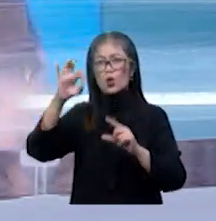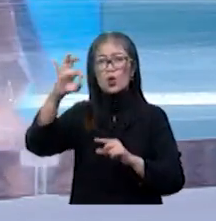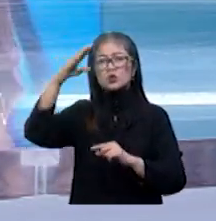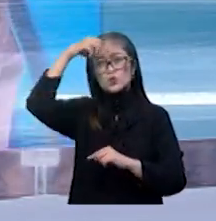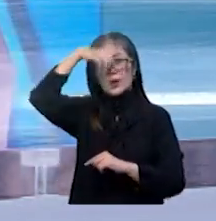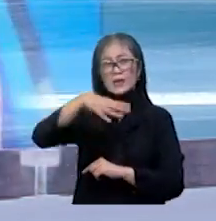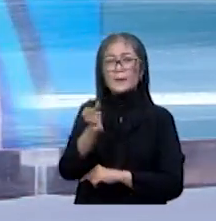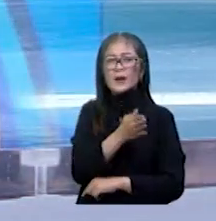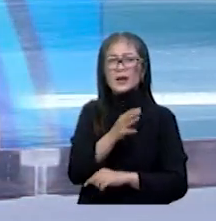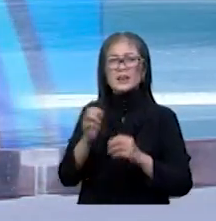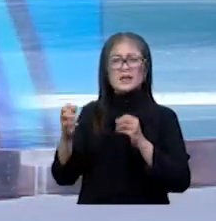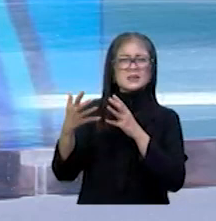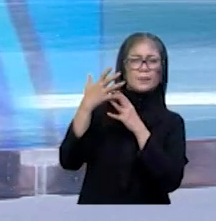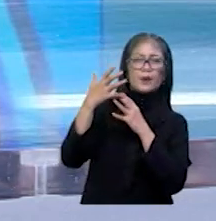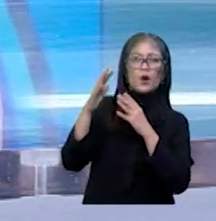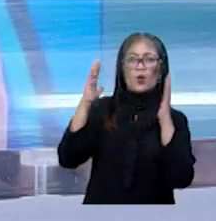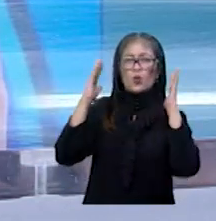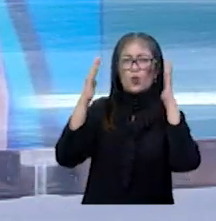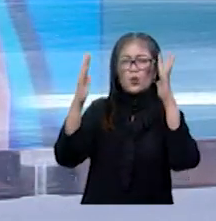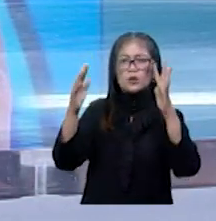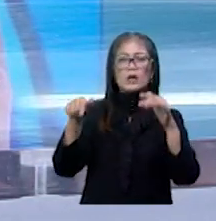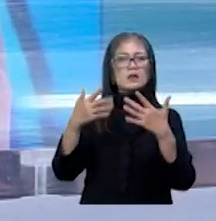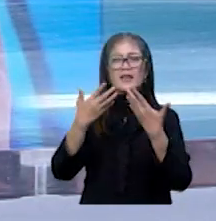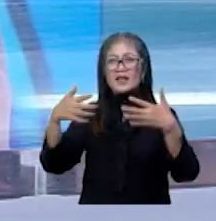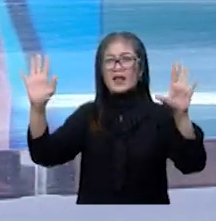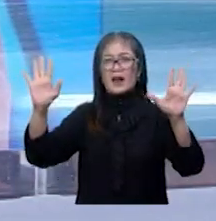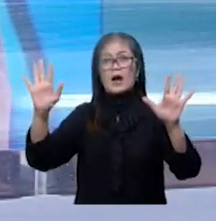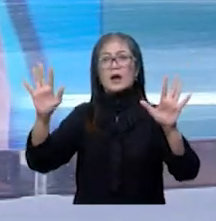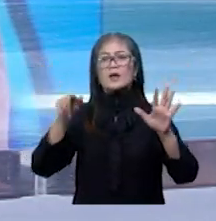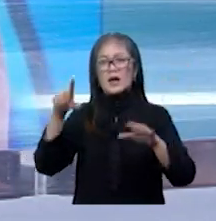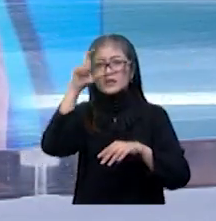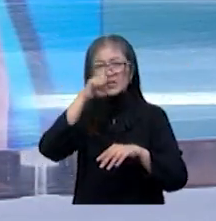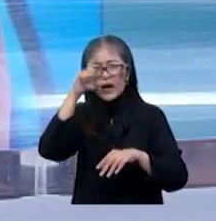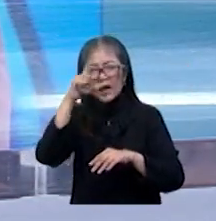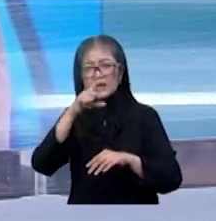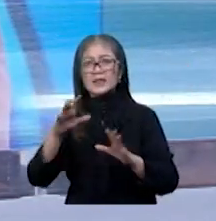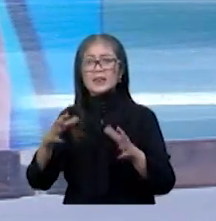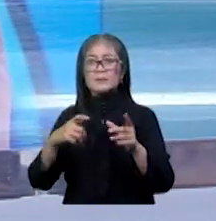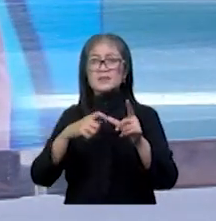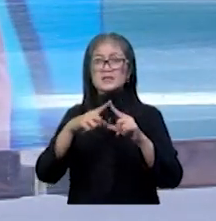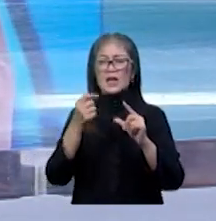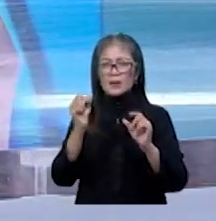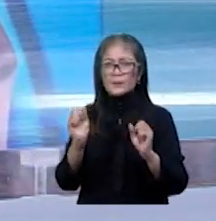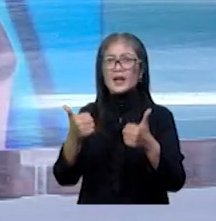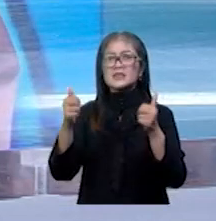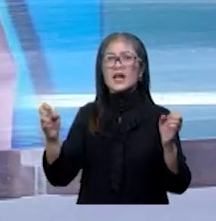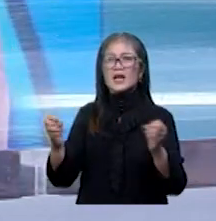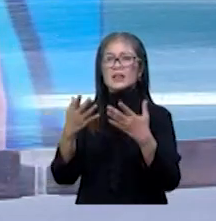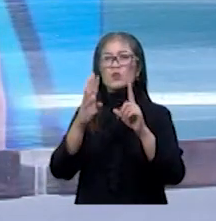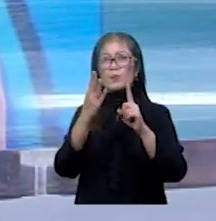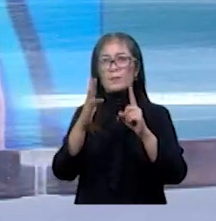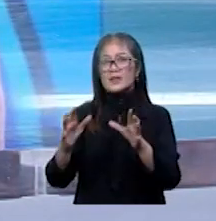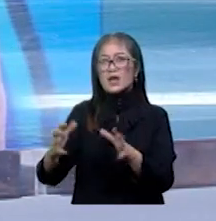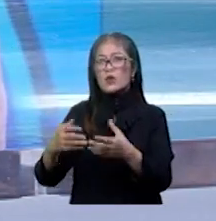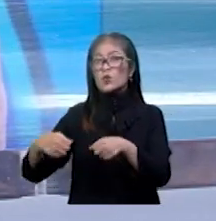dan sempat dinyatakan hilang. Setelah dilakukan pencarian, tim SAR berhasil menemukan ke-14 anggota klub motor. Salah satu di